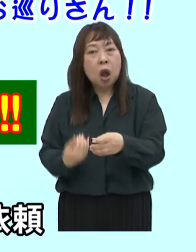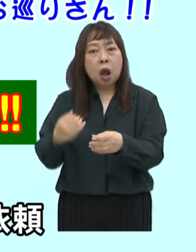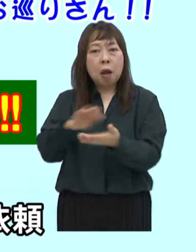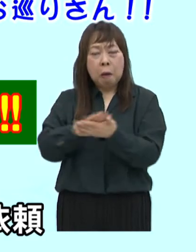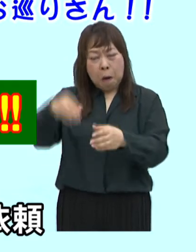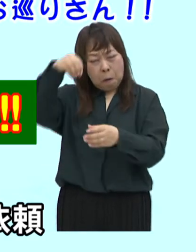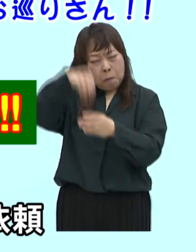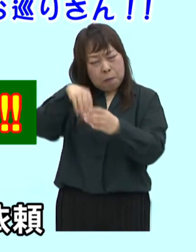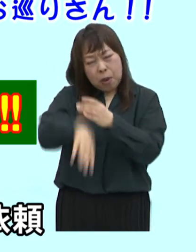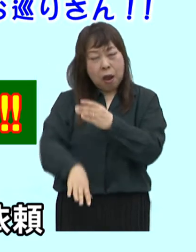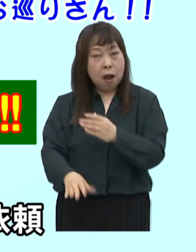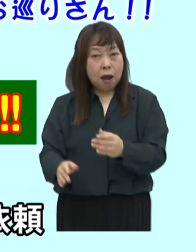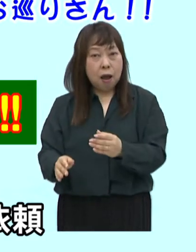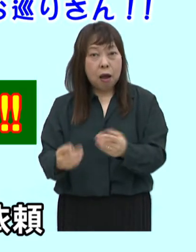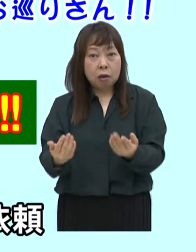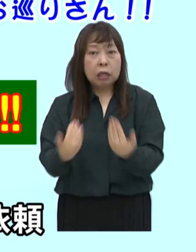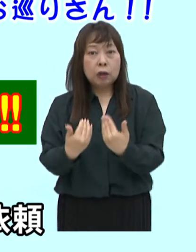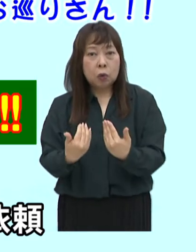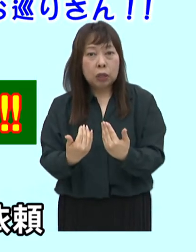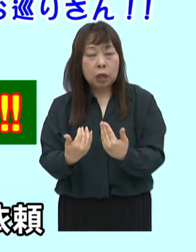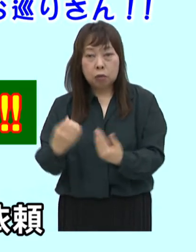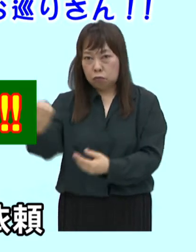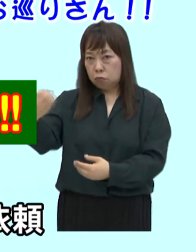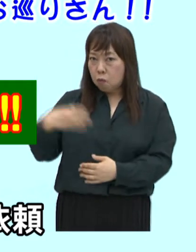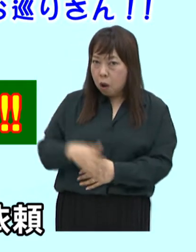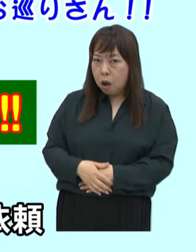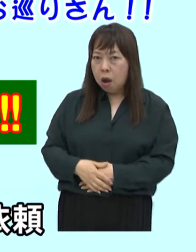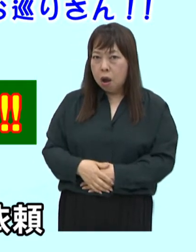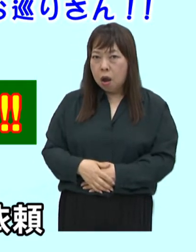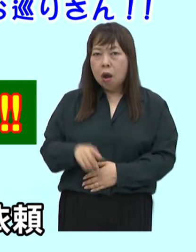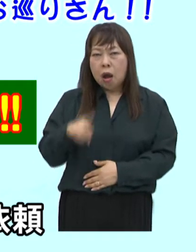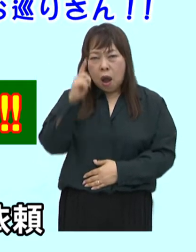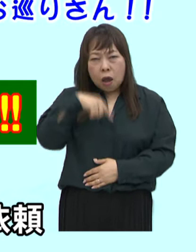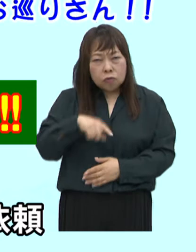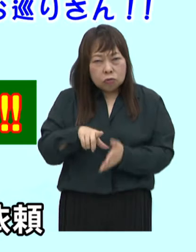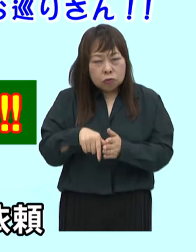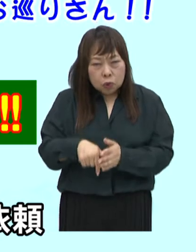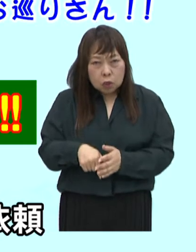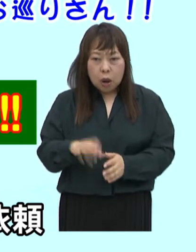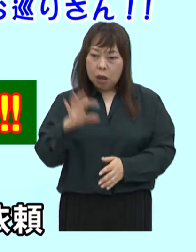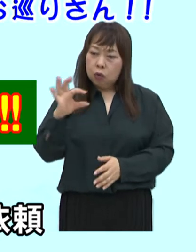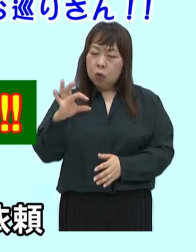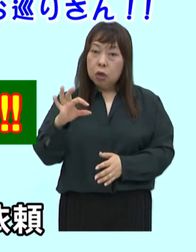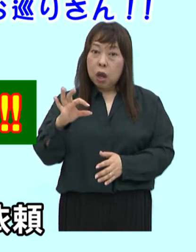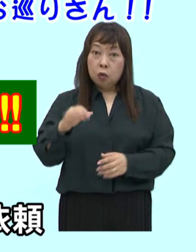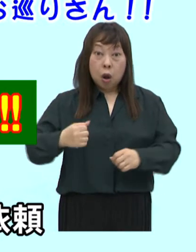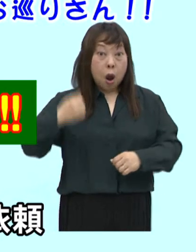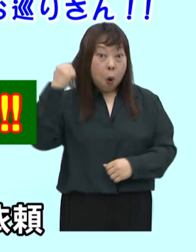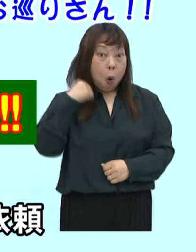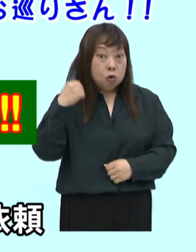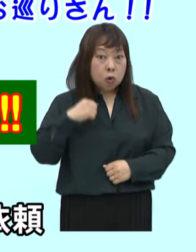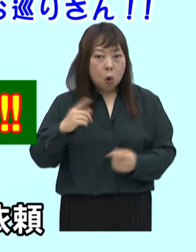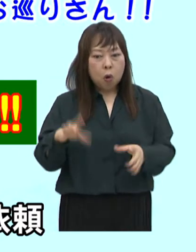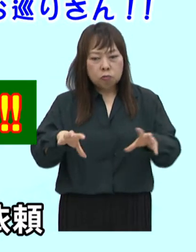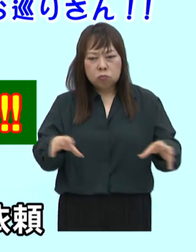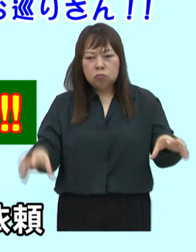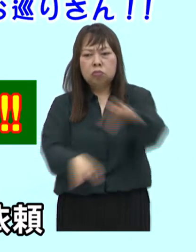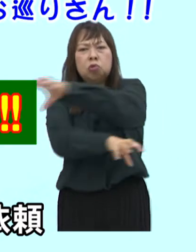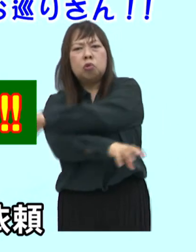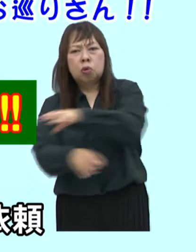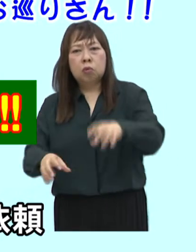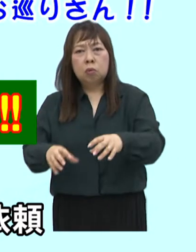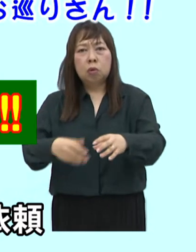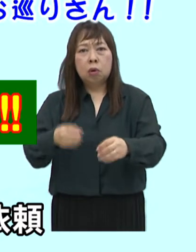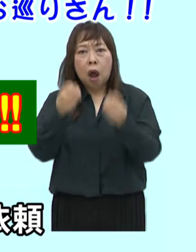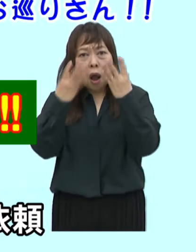ないと治らない、最悪の場合はトイレや風呂を交換しないといけないなどと